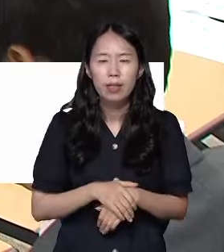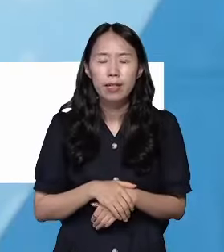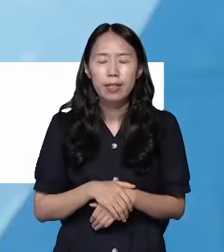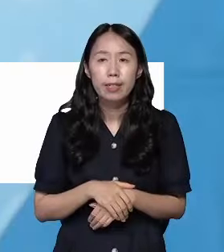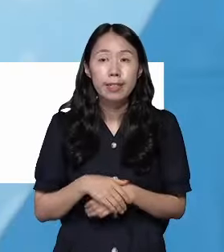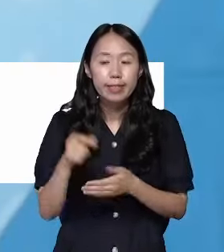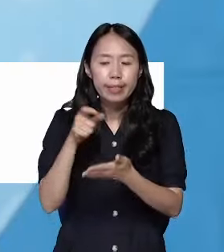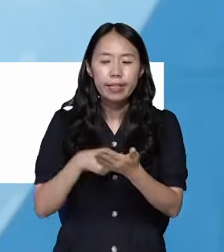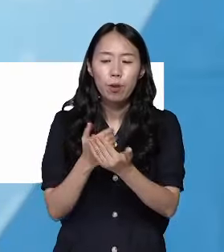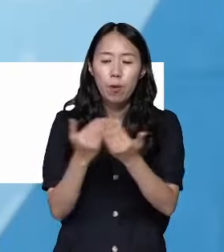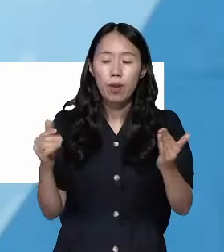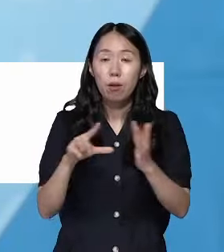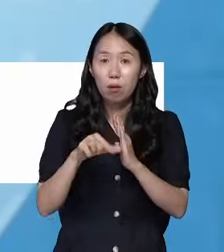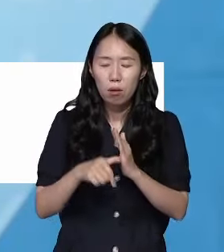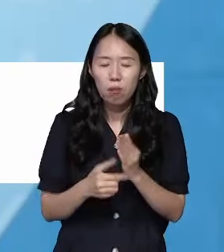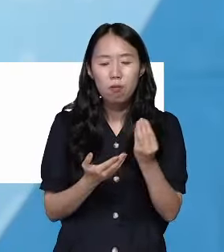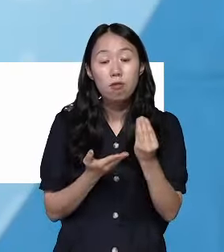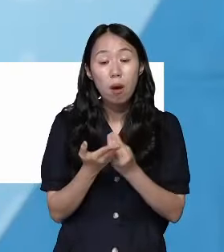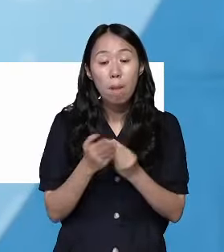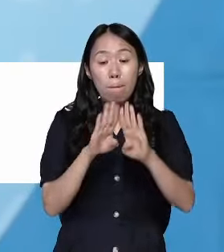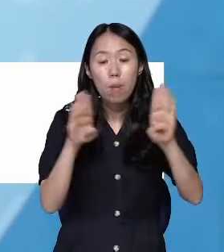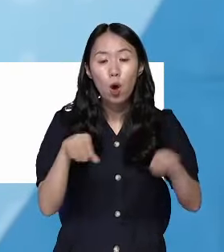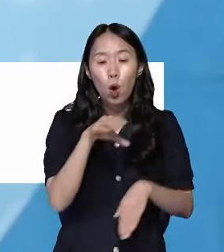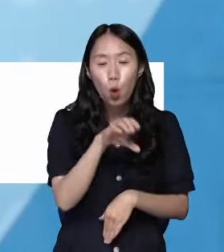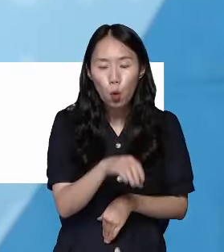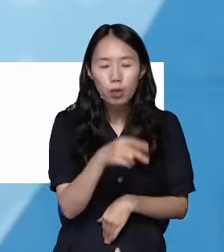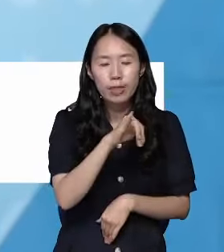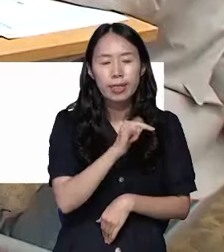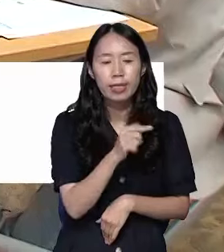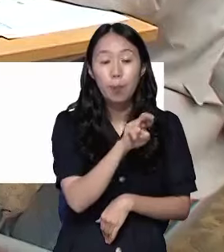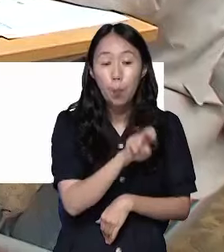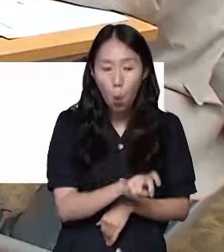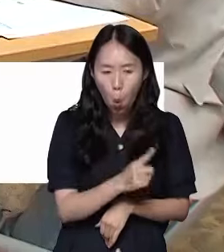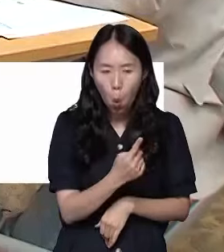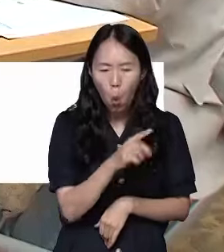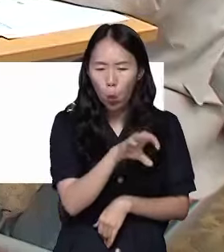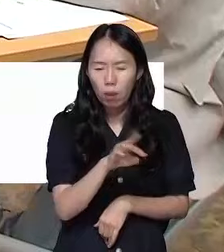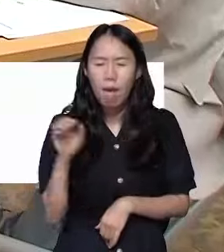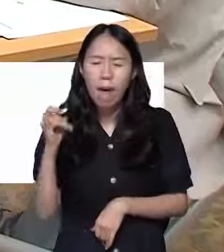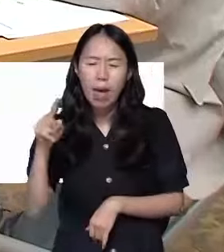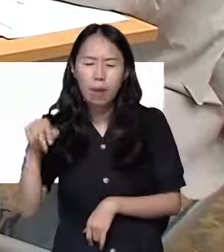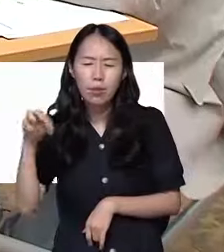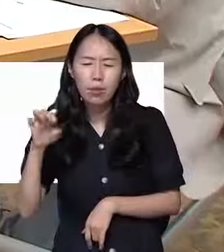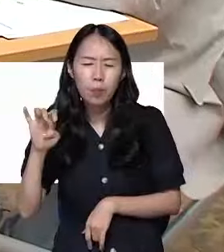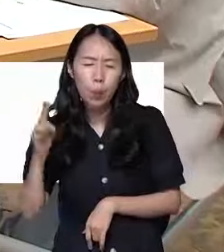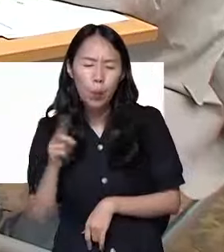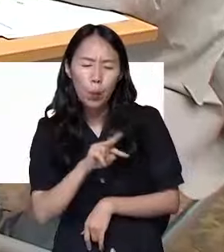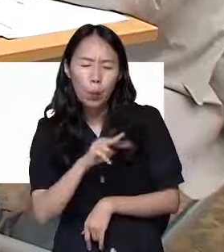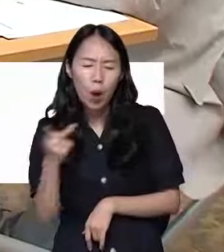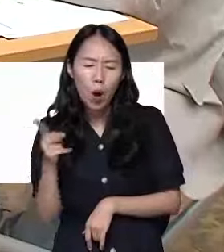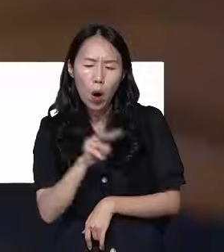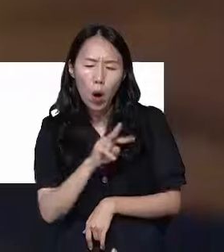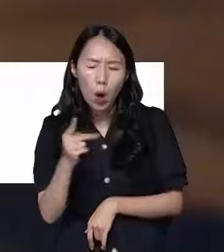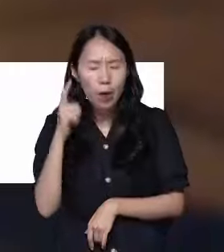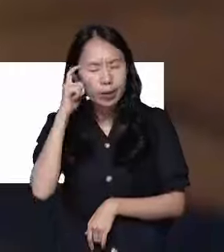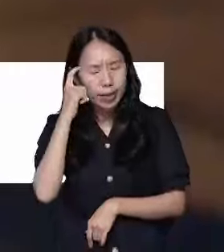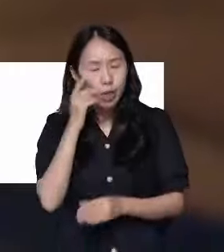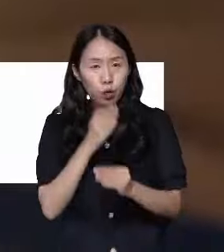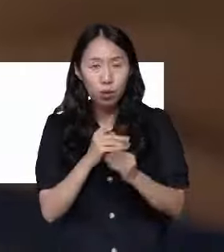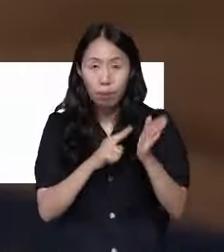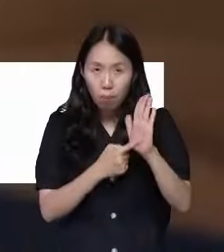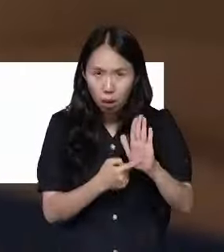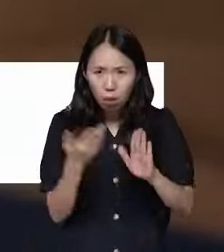2주년 기자회견에서 선 박람회 행사장을 진모지구에서 엑스포장으로 병행해 치르는 방안을 검토하고 있다고